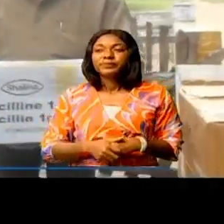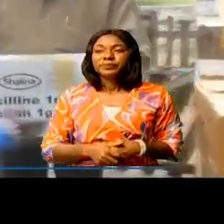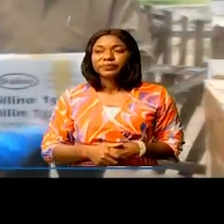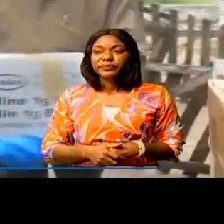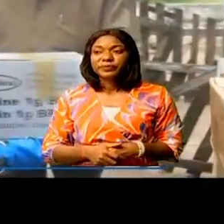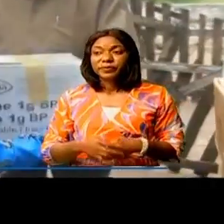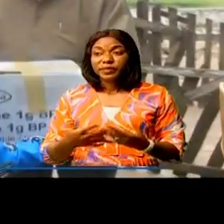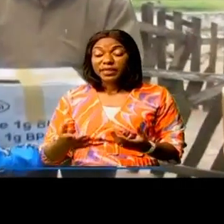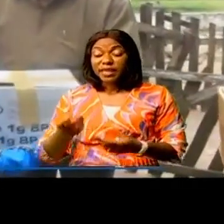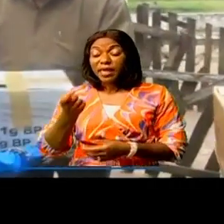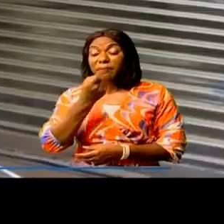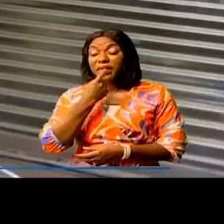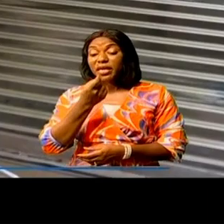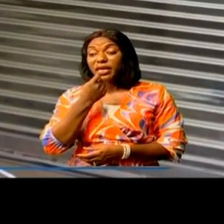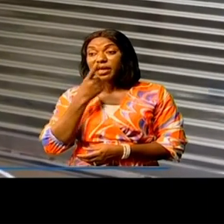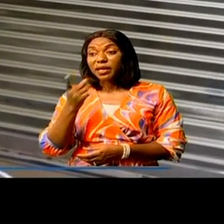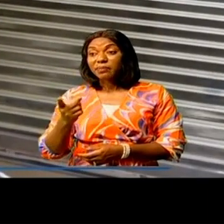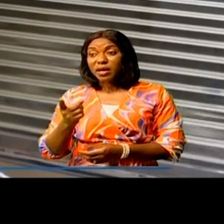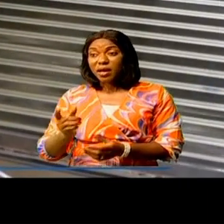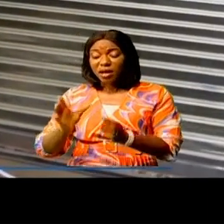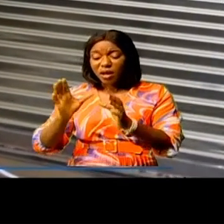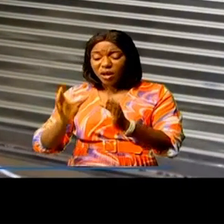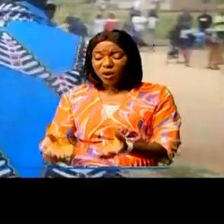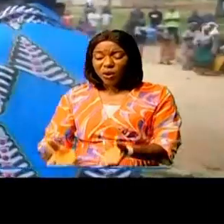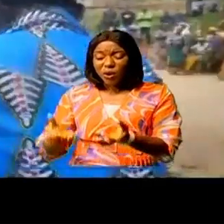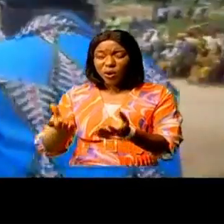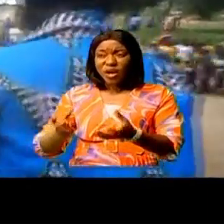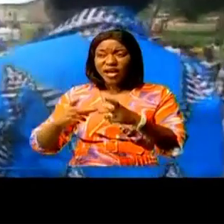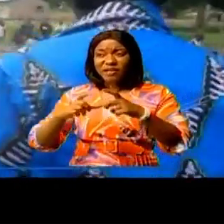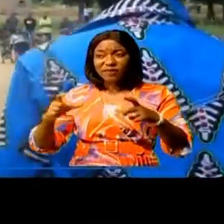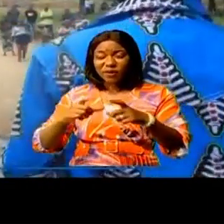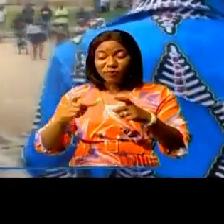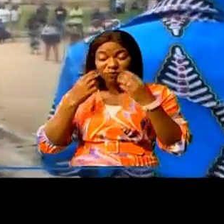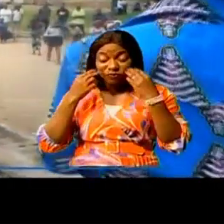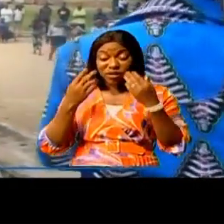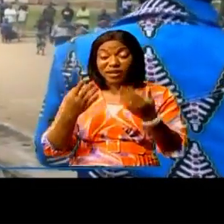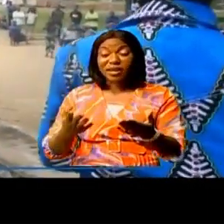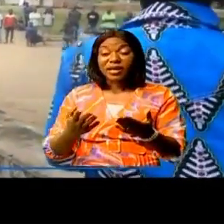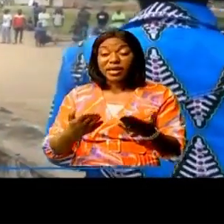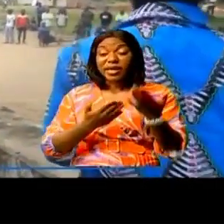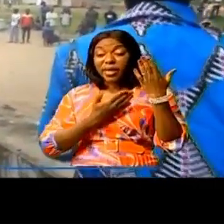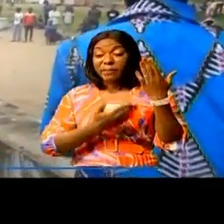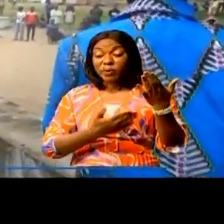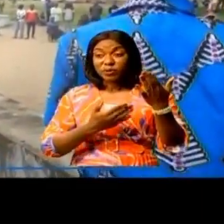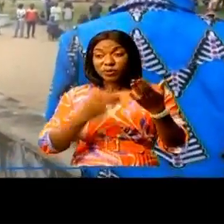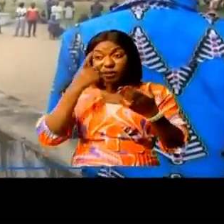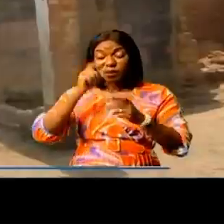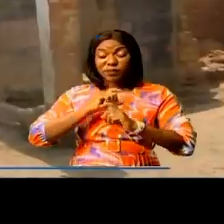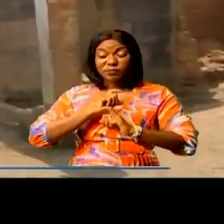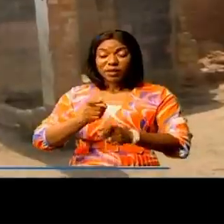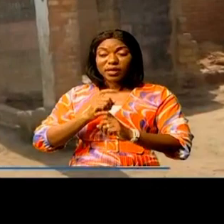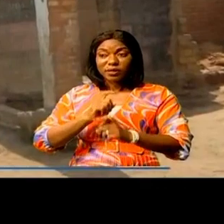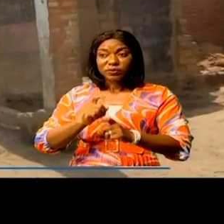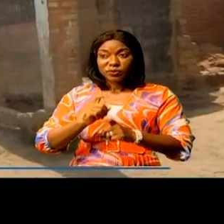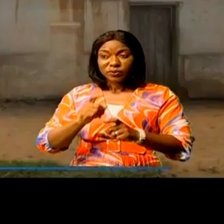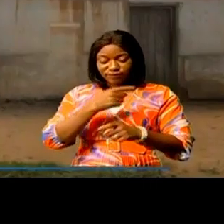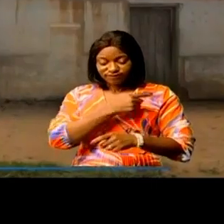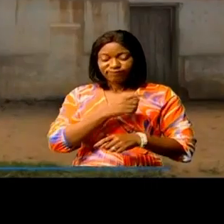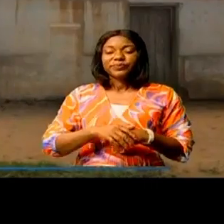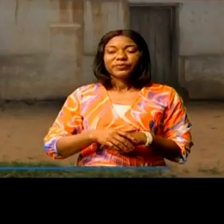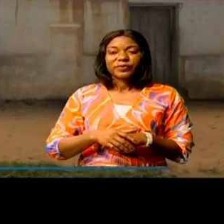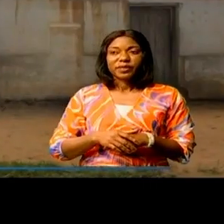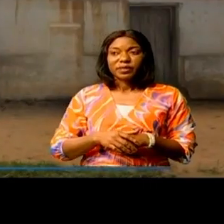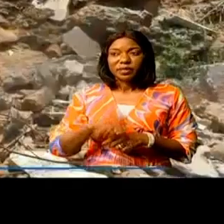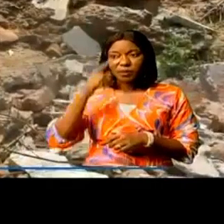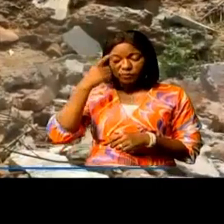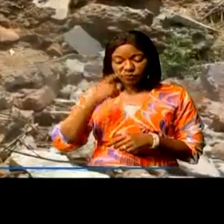produits pharmaceutiques, des tôles et une enveloppe consistante, voilà l'essentiel du don de l'honorable Matusila Pierre Anatole aux